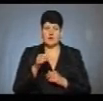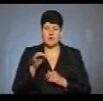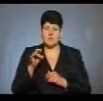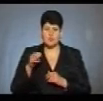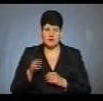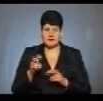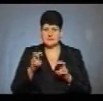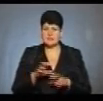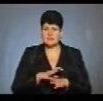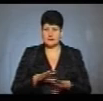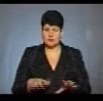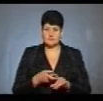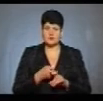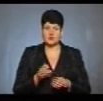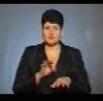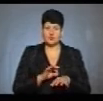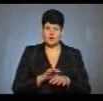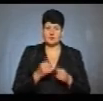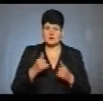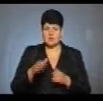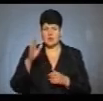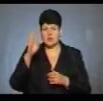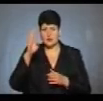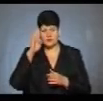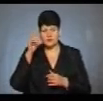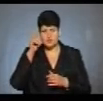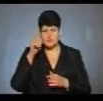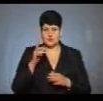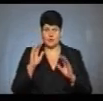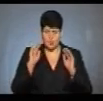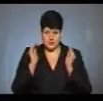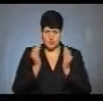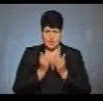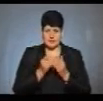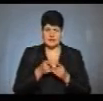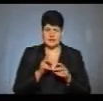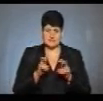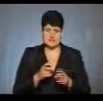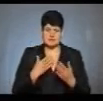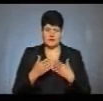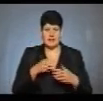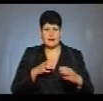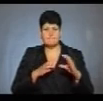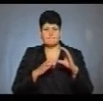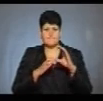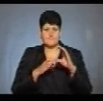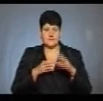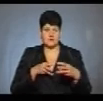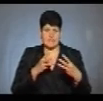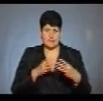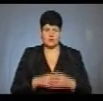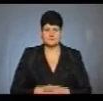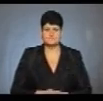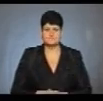не було через хворобу. Зараз хлопець у Чортківському слідчому ізоляторі. Під час засідання із ним спілкувалися по скайпу. Подробиці знає Богдан